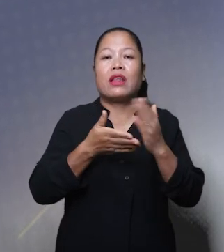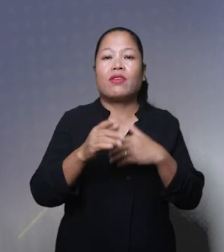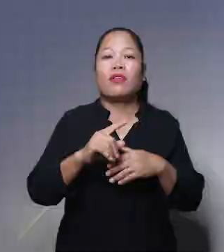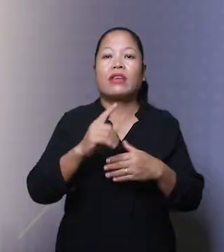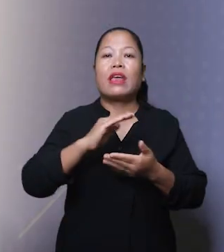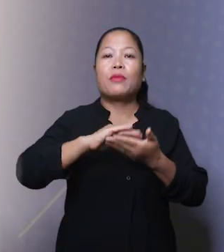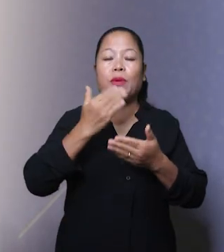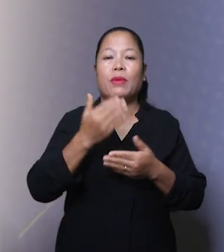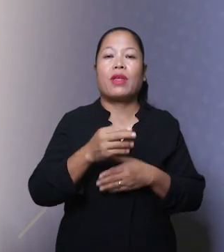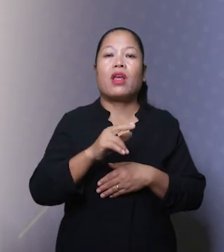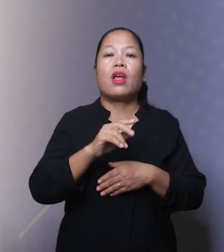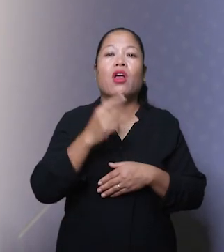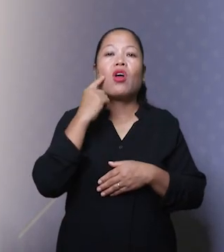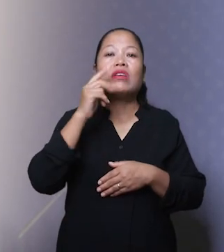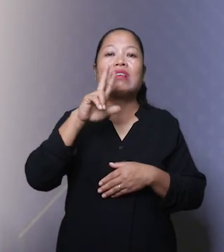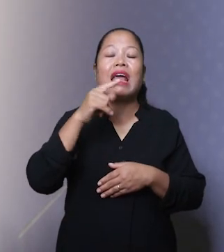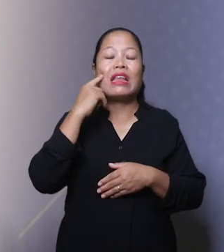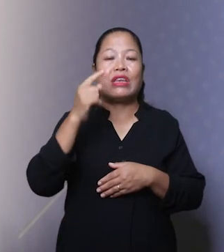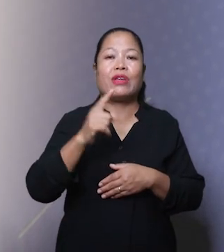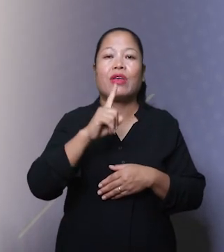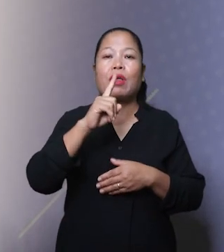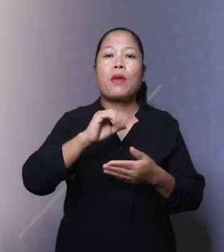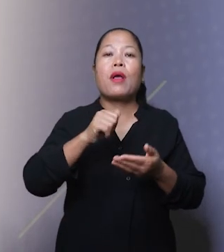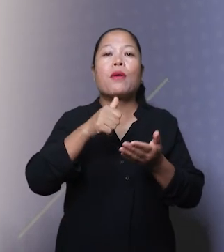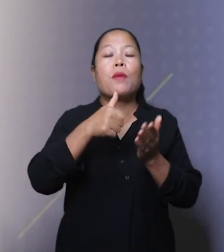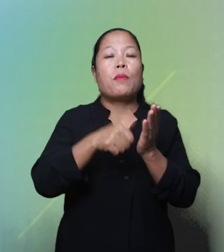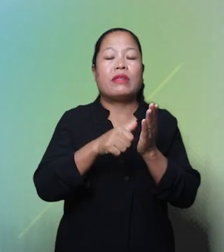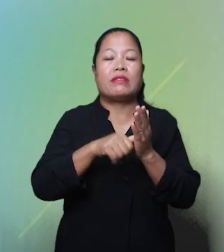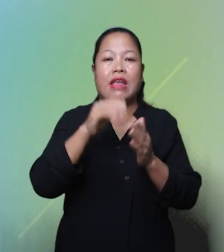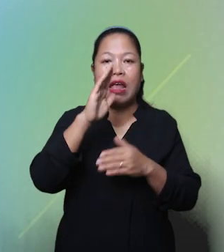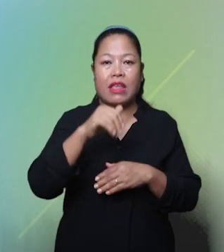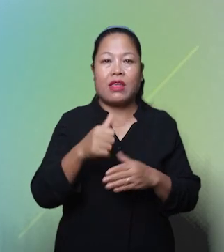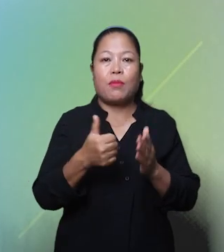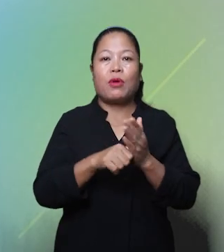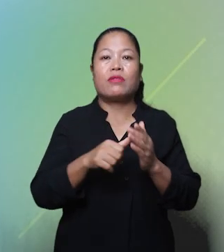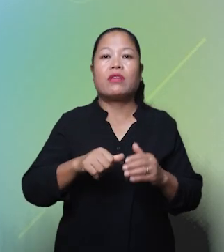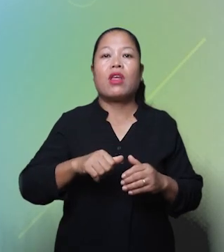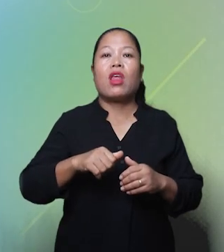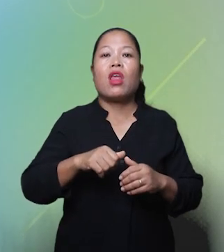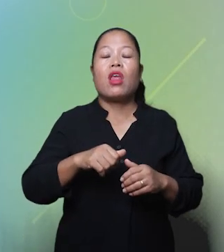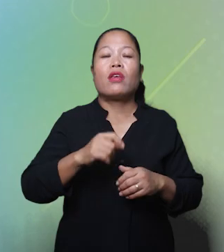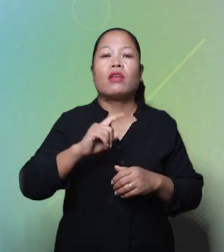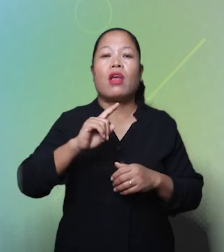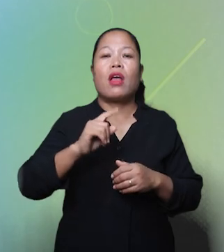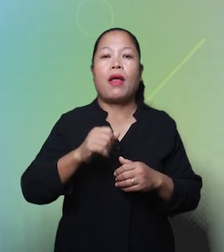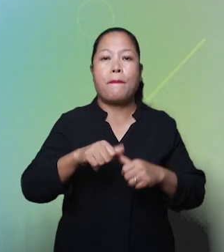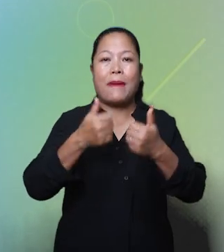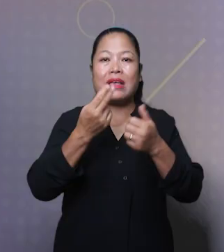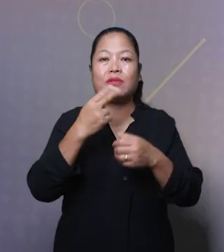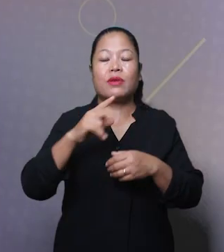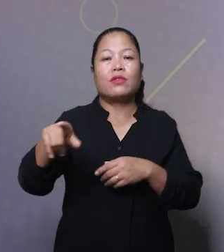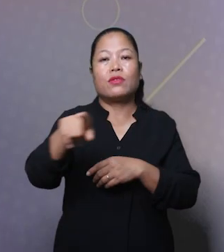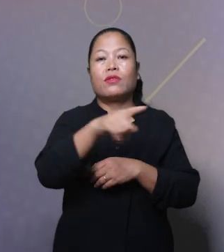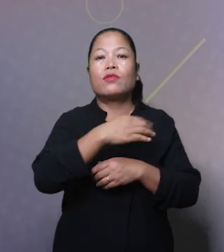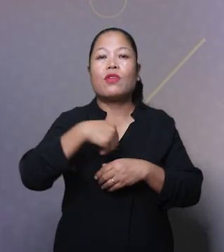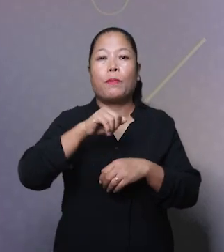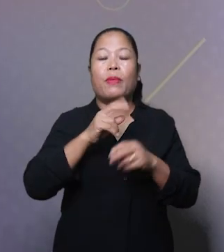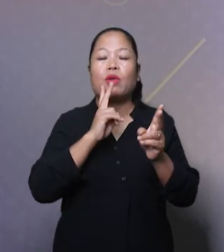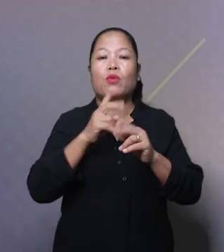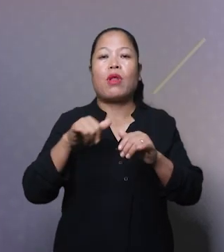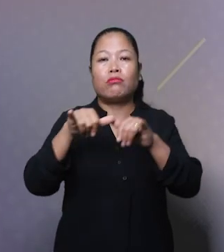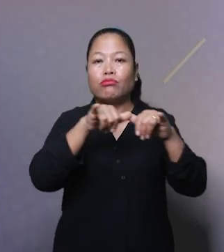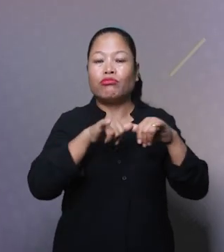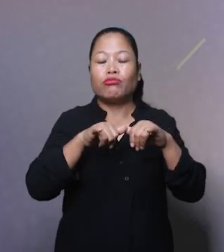महिनामै कक्षा आठको वार्षिक परीक्षा आयो वार्षिक परीक्षामा उत्तीर्ण गर्न सफल भए सबै कुराहरू